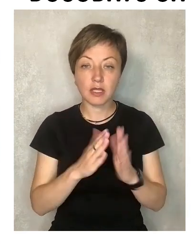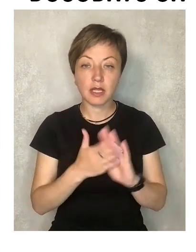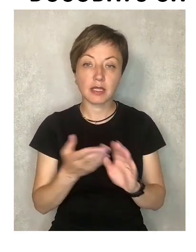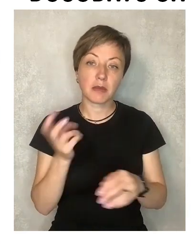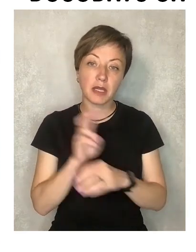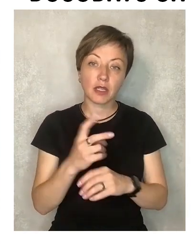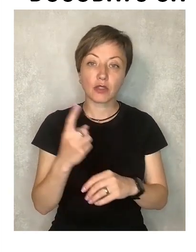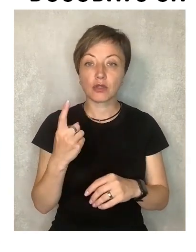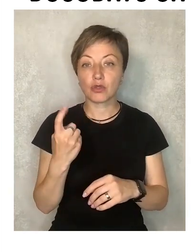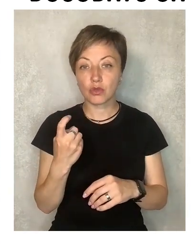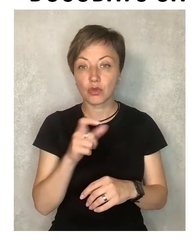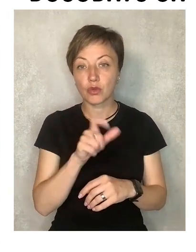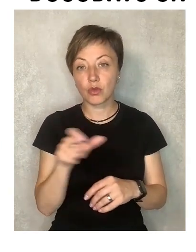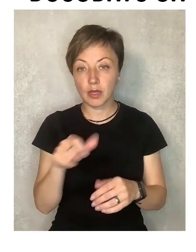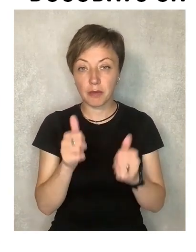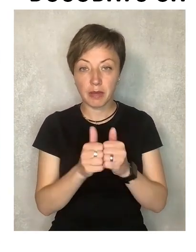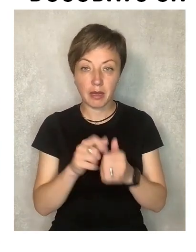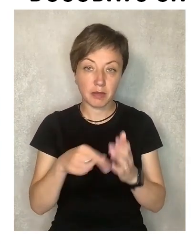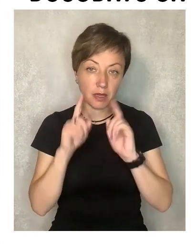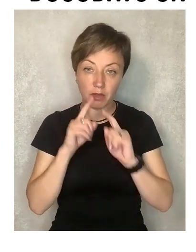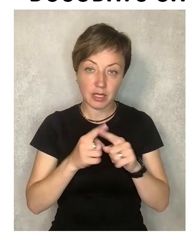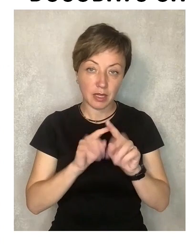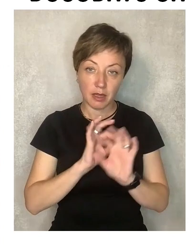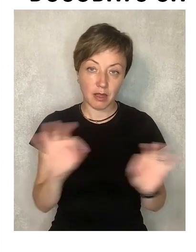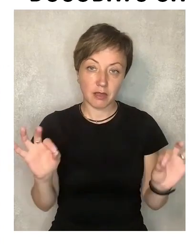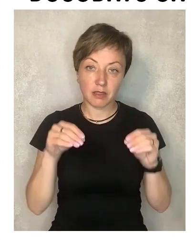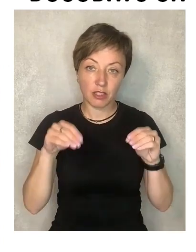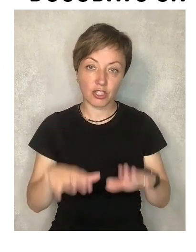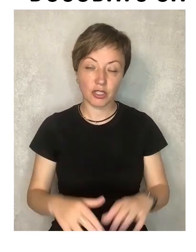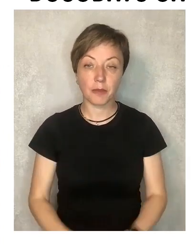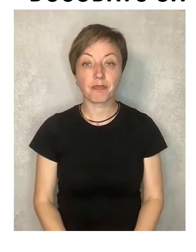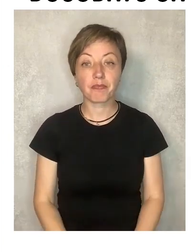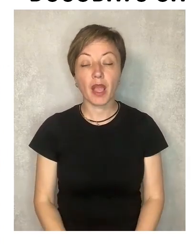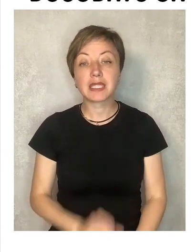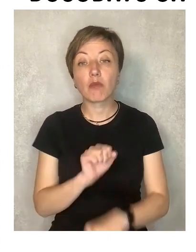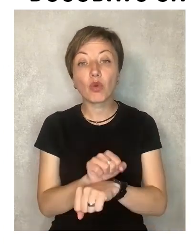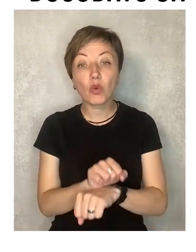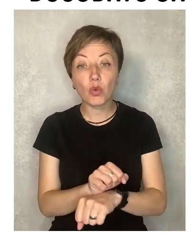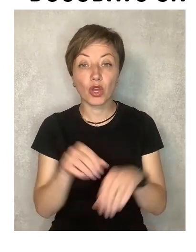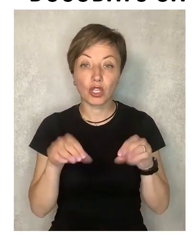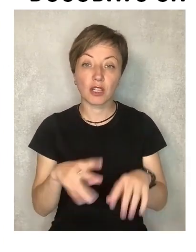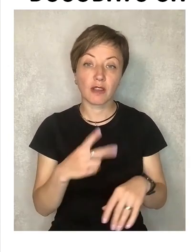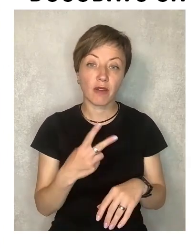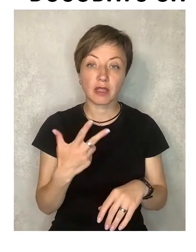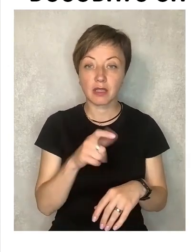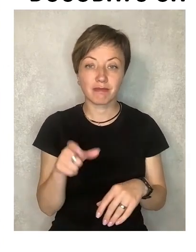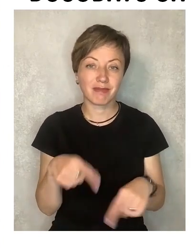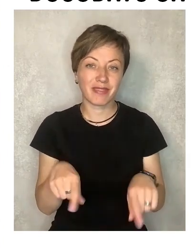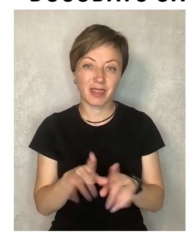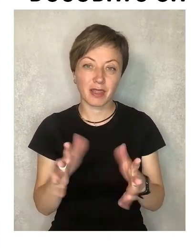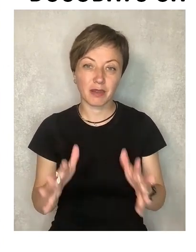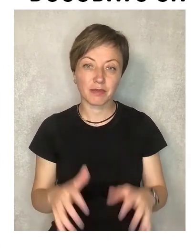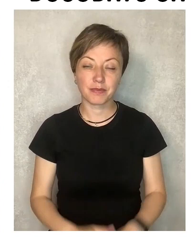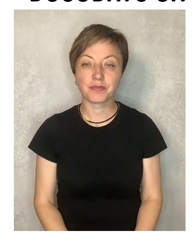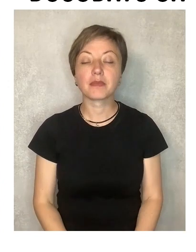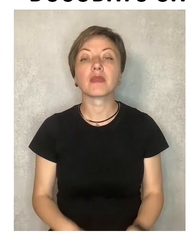під відповідну міськраду. Оце класно заблокує рішення. А прийти в зал вдвом-трьом, ну не так працює. Теж підтримую